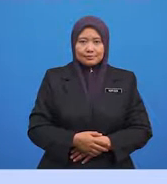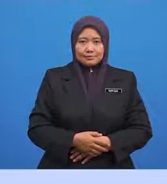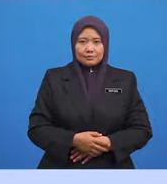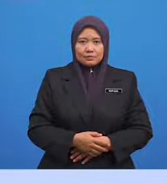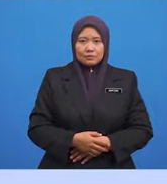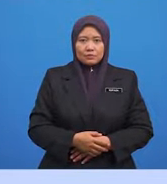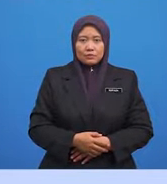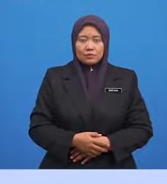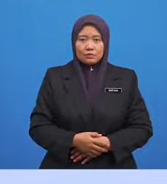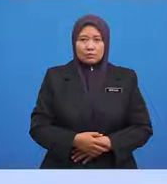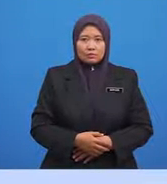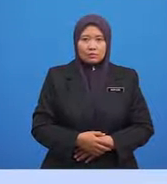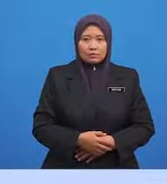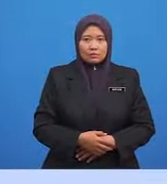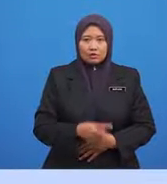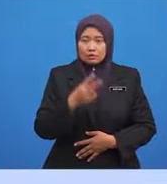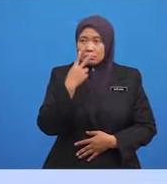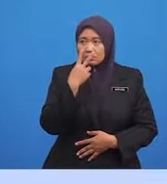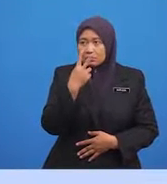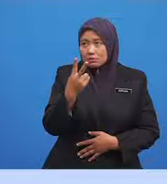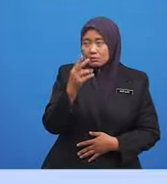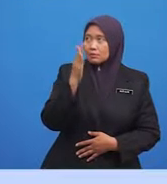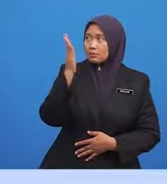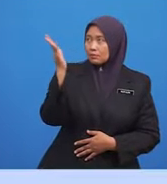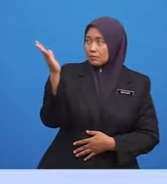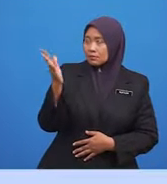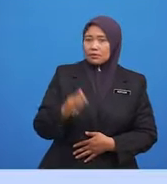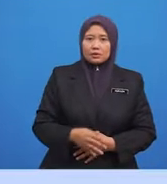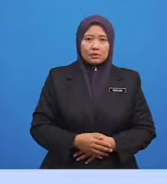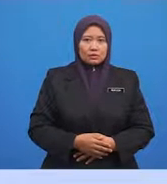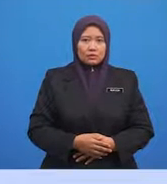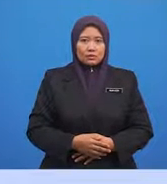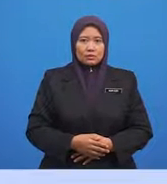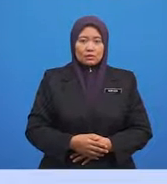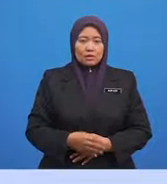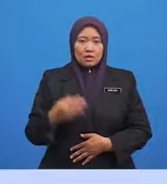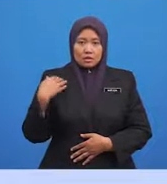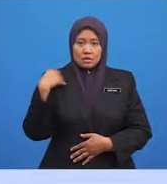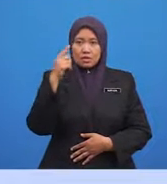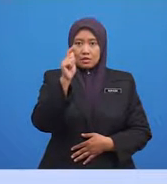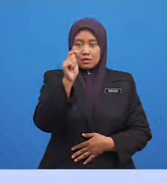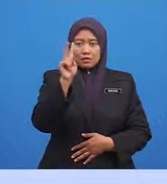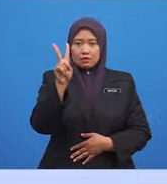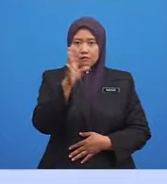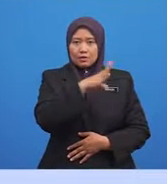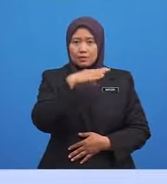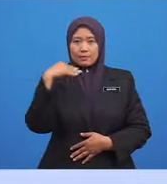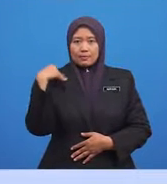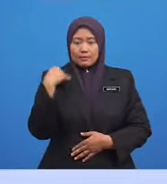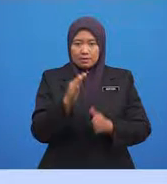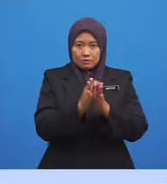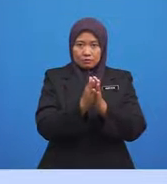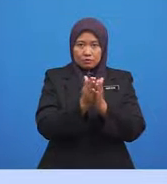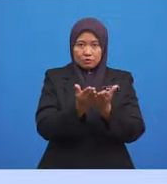Aha. Paparan yang murid-murid sedang lihat ini menunjukkan sebuah televisyen dan sebuah buku